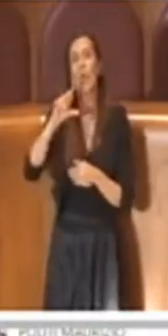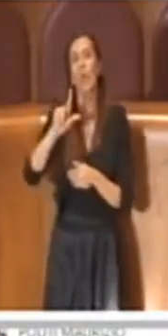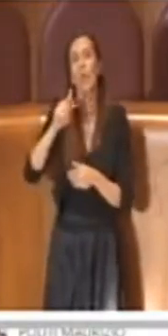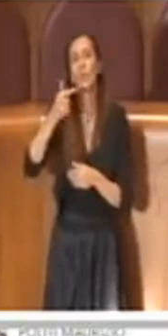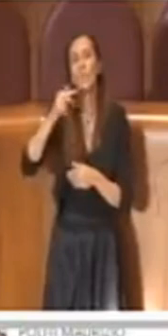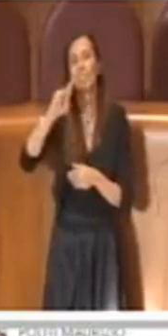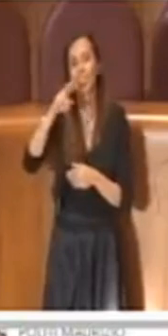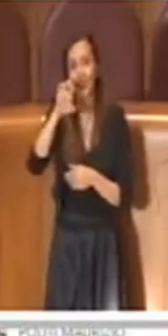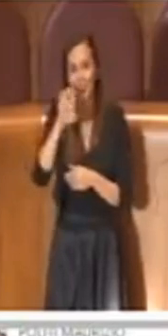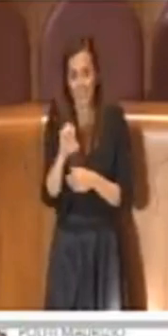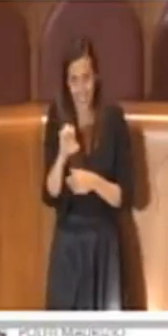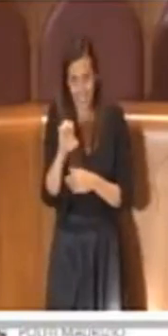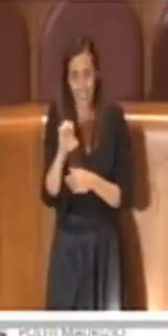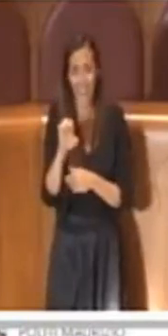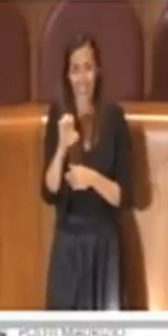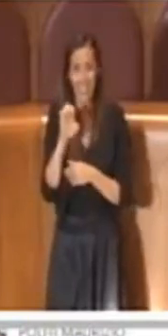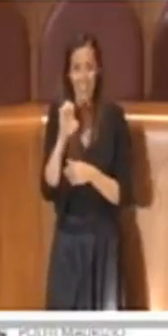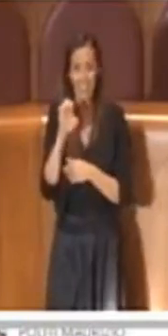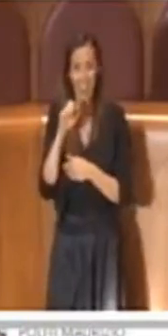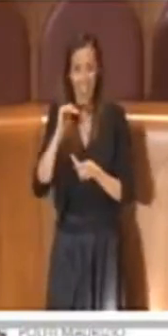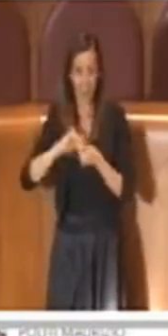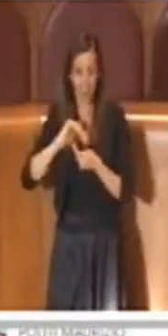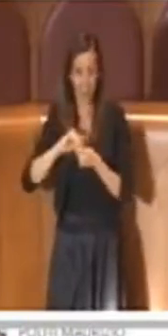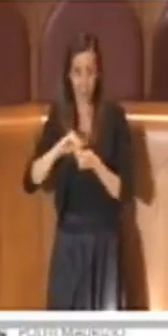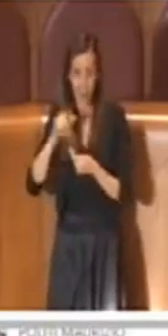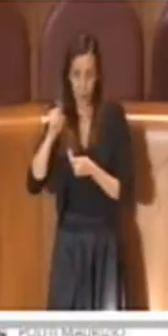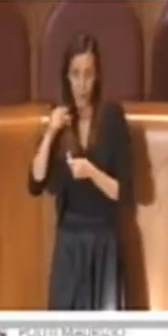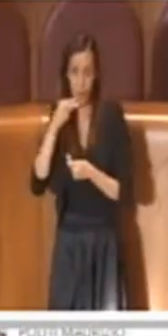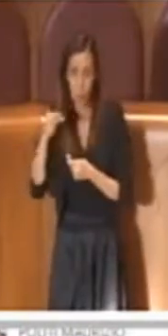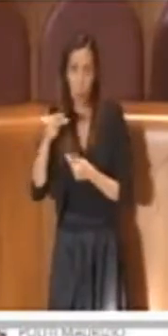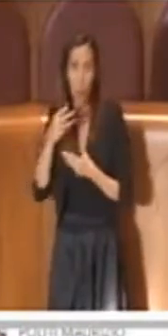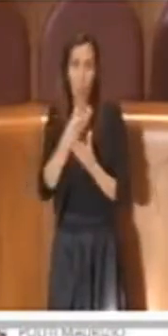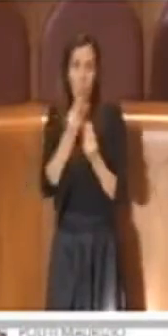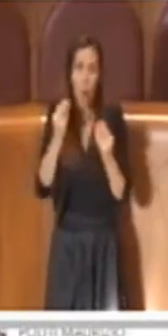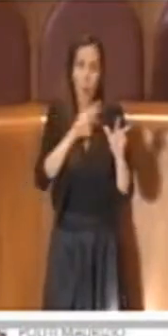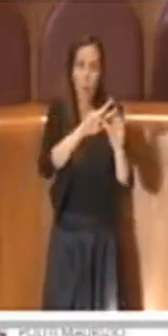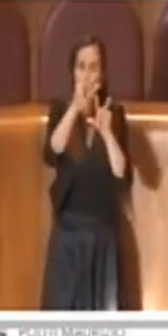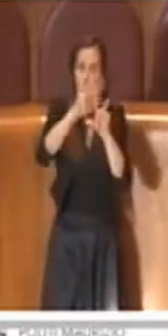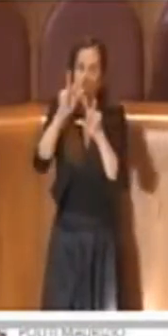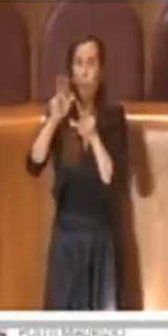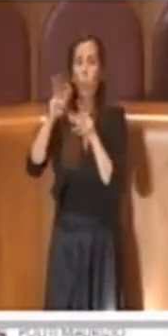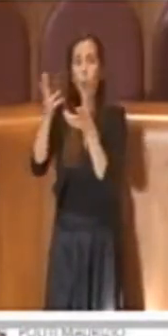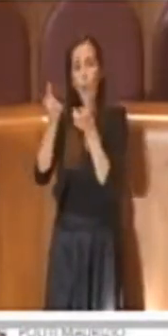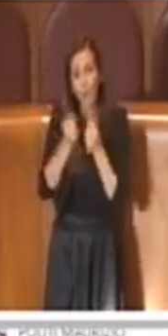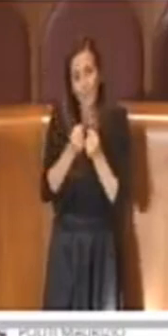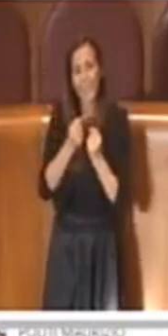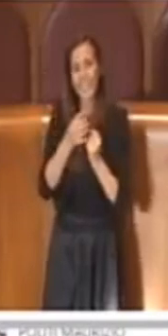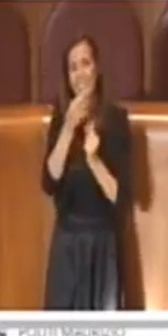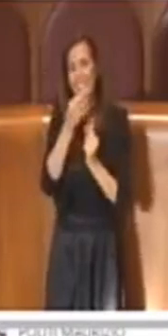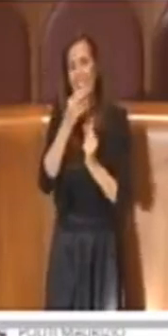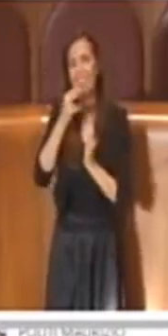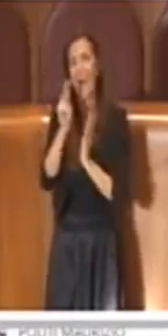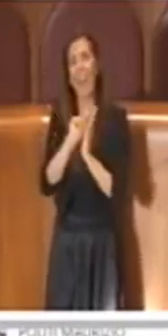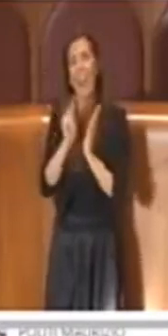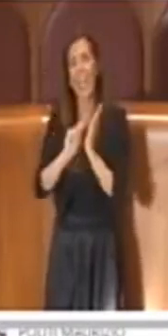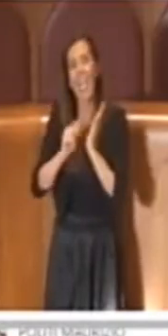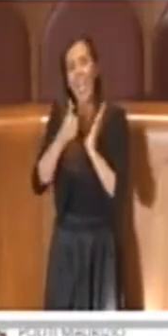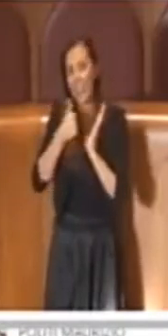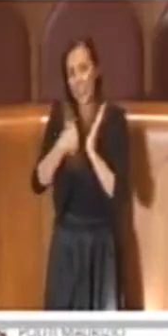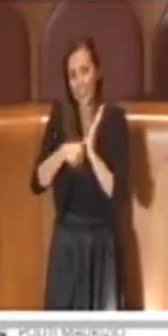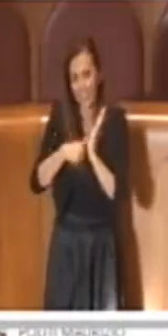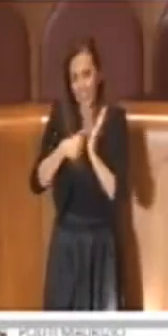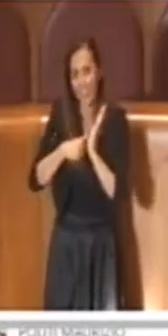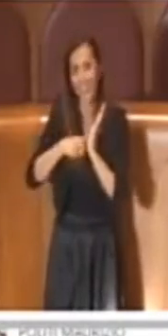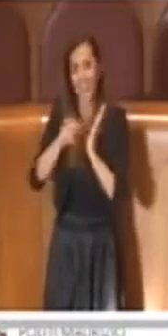questa associazione. E molti comuni lo hanno fatto. Si tratta di sottoscrivere una lettera da spedire al carcere